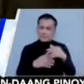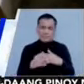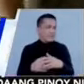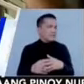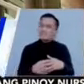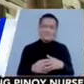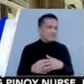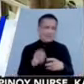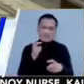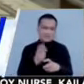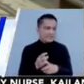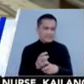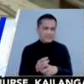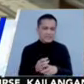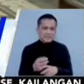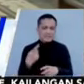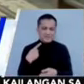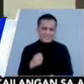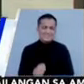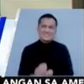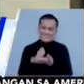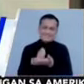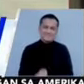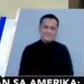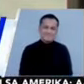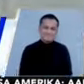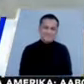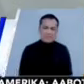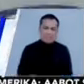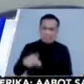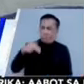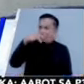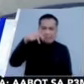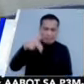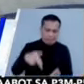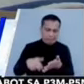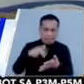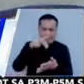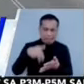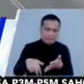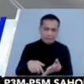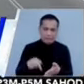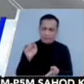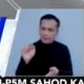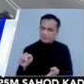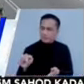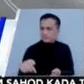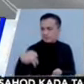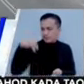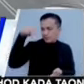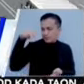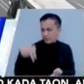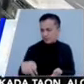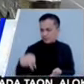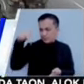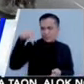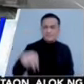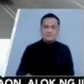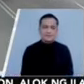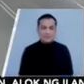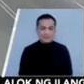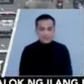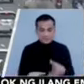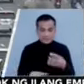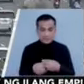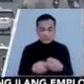ng elevator. Hindi na akit ng hagdan. Pindot-pindot ka na lang, babaakit. Isa pang good news, dahil